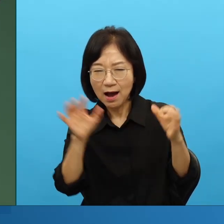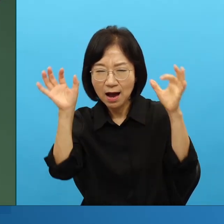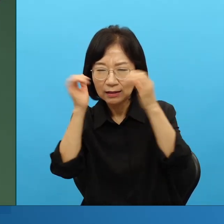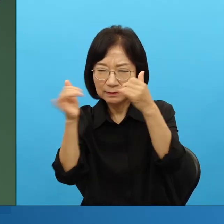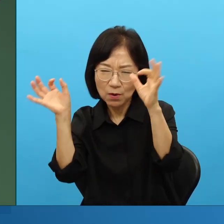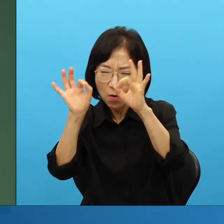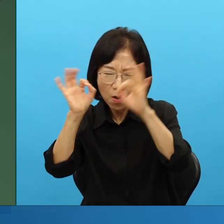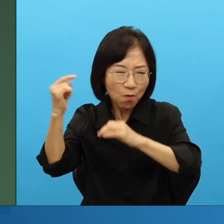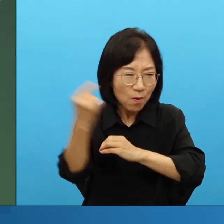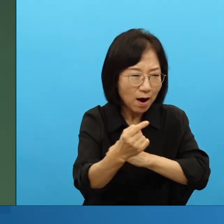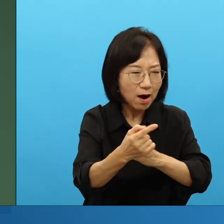있으니까. 네피림이 하는 걸 왜 우리가 못합니까?